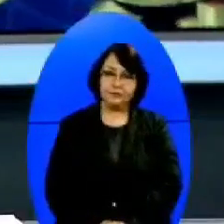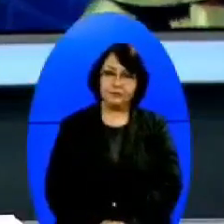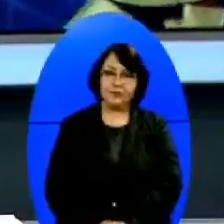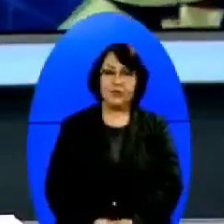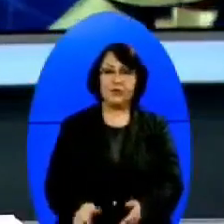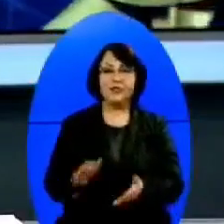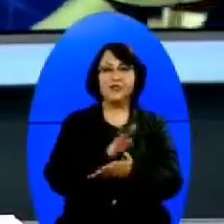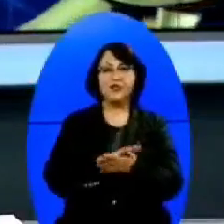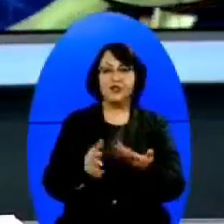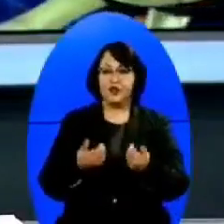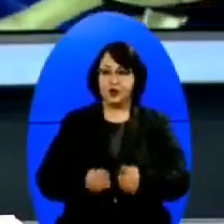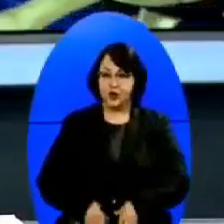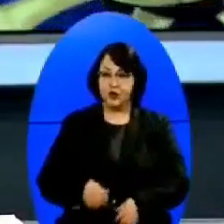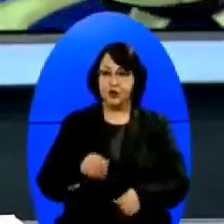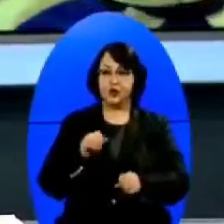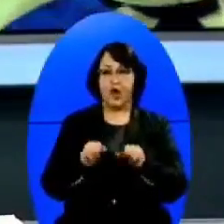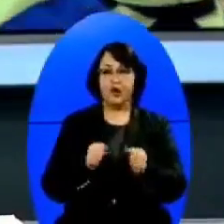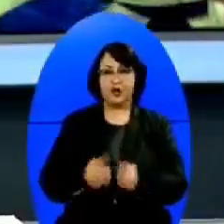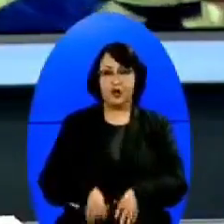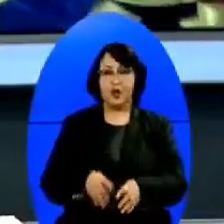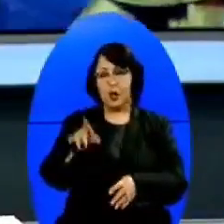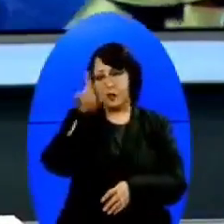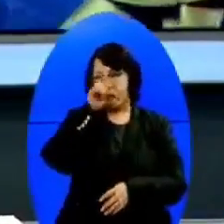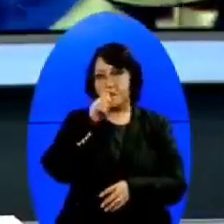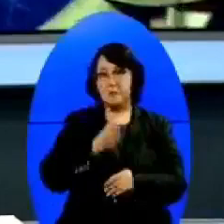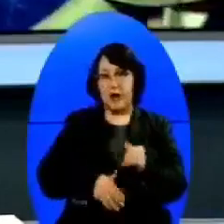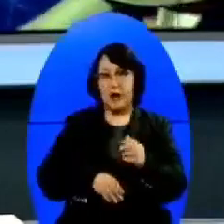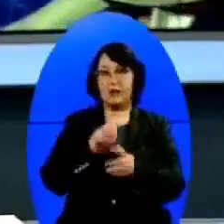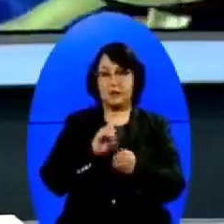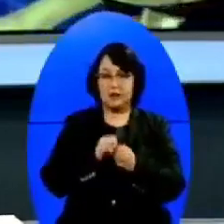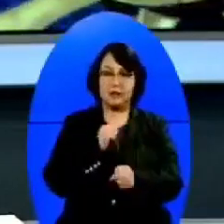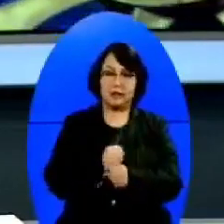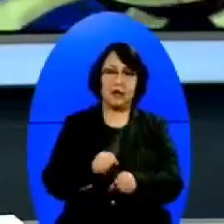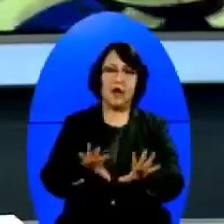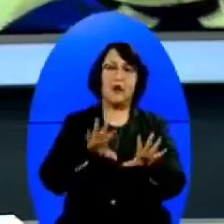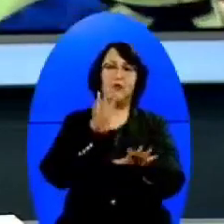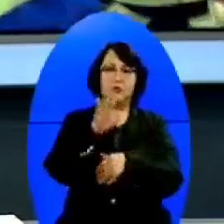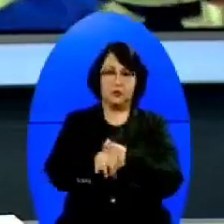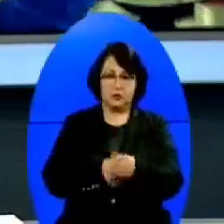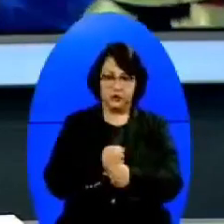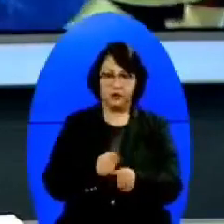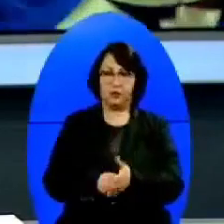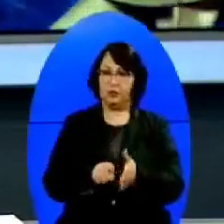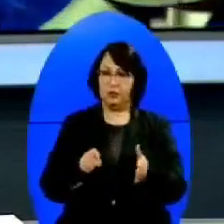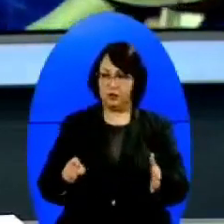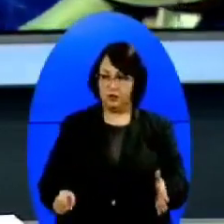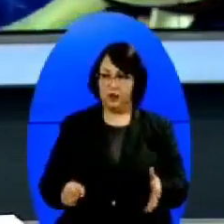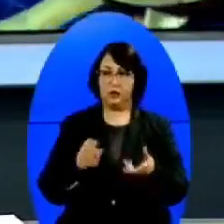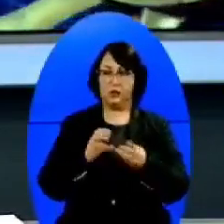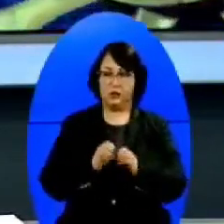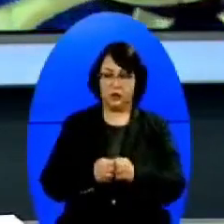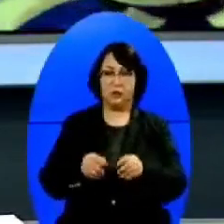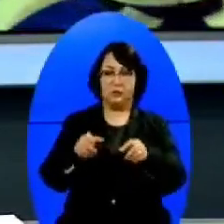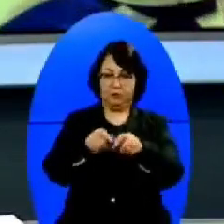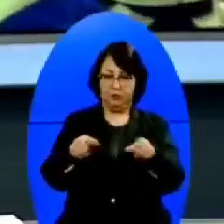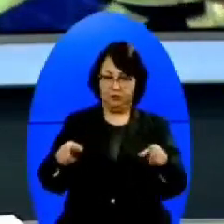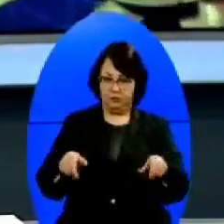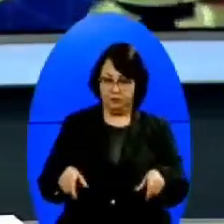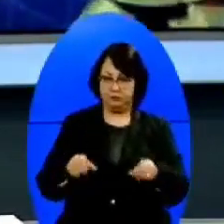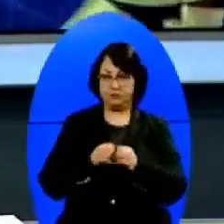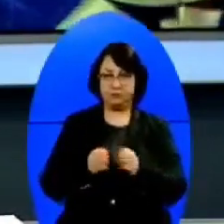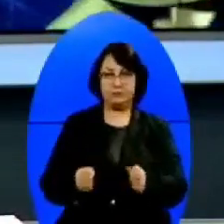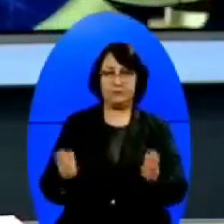Тэгэхээр шинэ төрх эмнэлэг байгуулах ажил 10-р жил үргэлжилж байна. Зөвхөн каркасын баригдаад орхигдсон эмнэлгийн